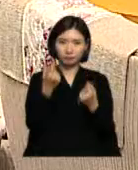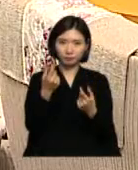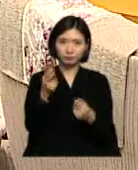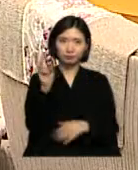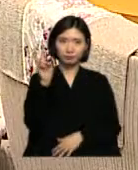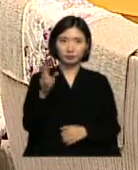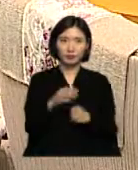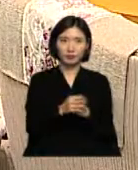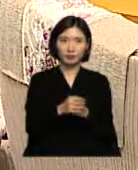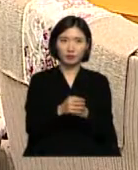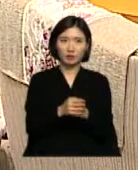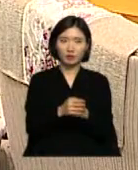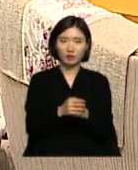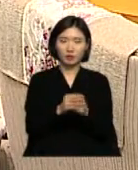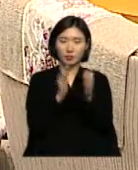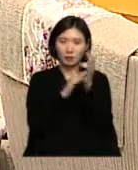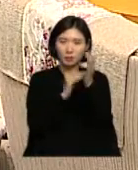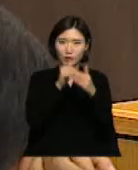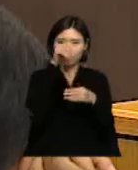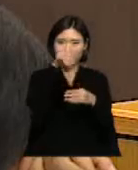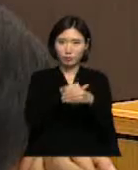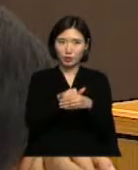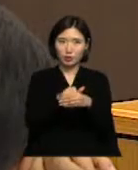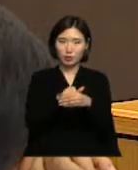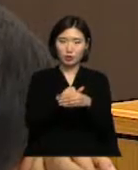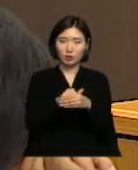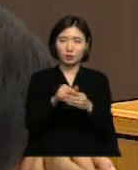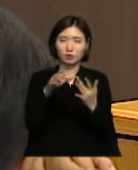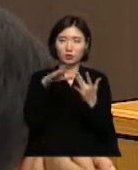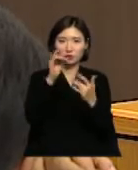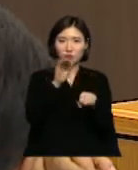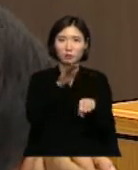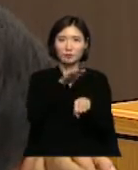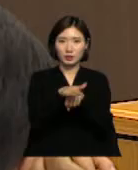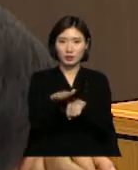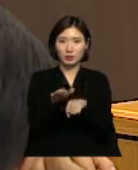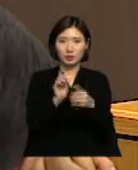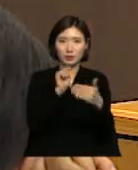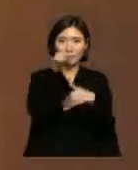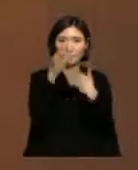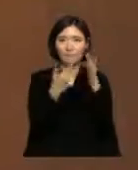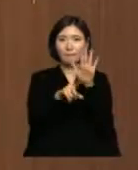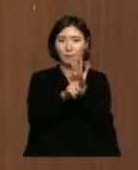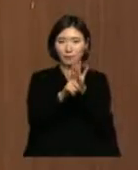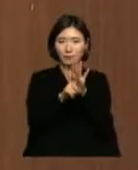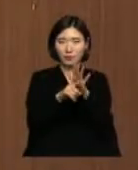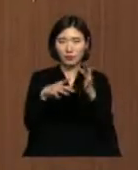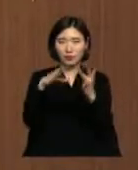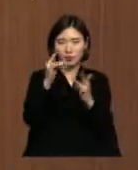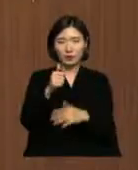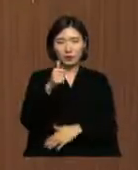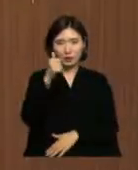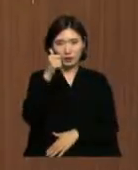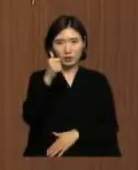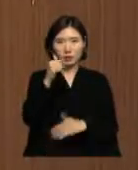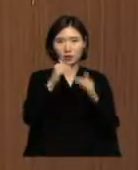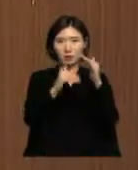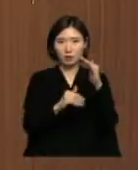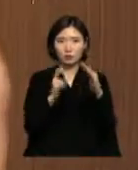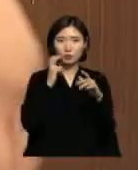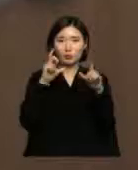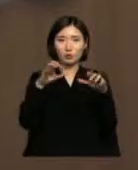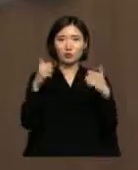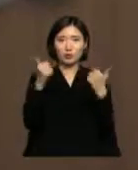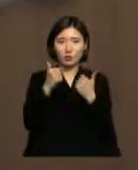같아요. 무기명 비밀 투표로 진행되는 의장단 선출 방식을 대내외적으로 공개해 뽑아보자는 내용을 담고 있는 송파구